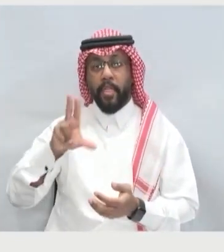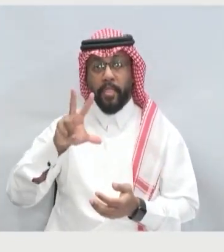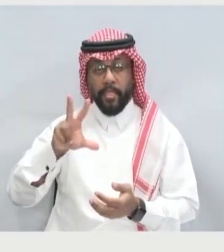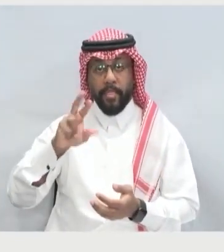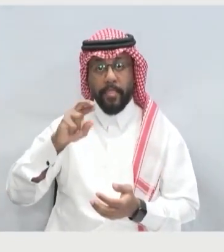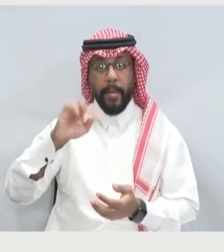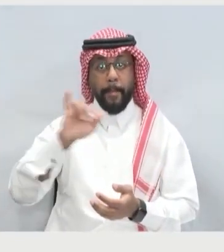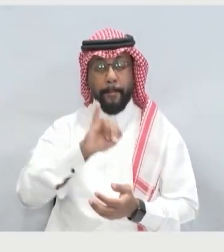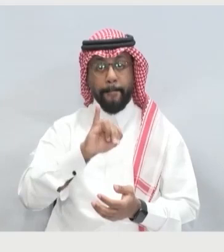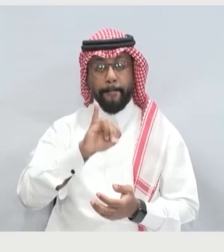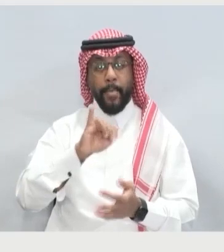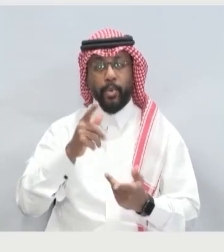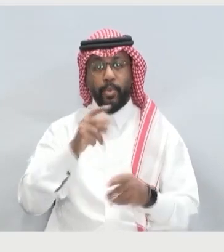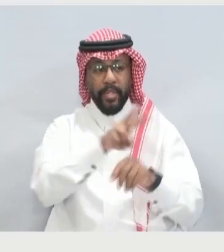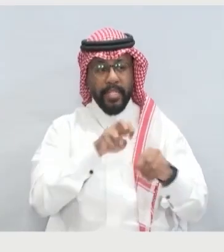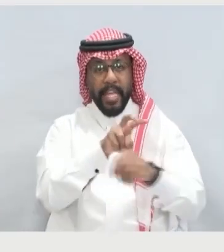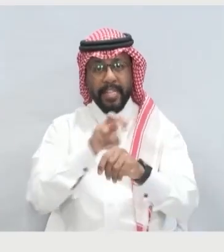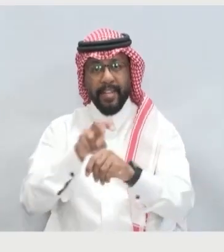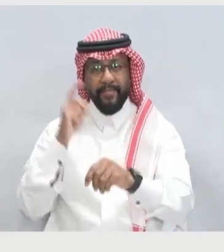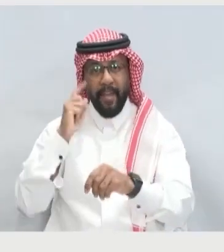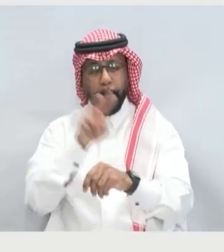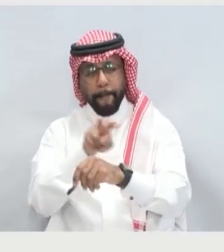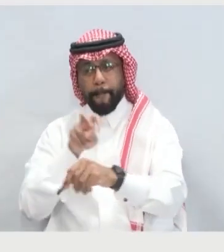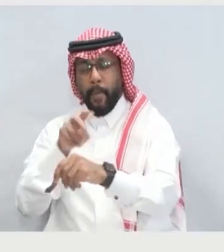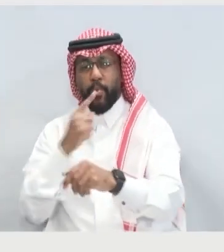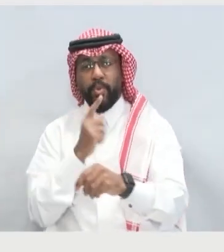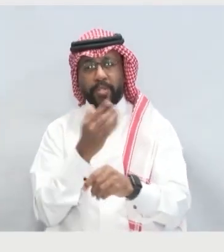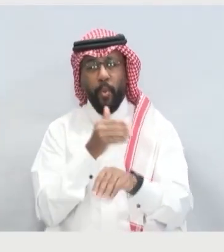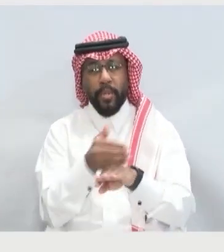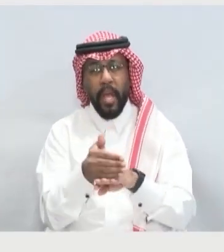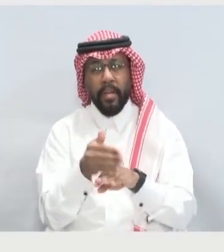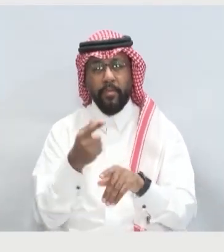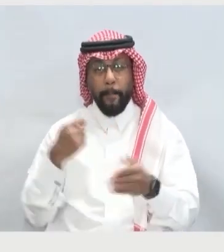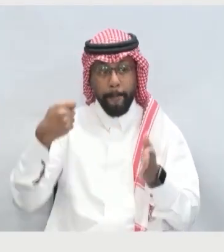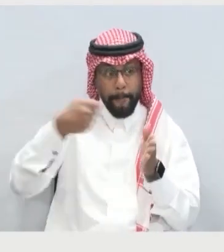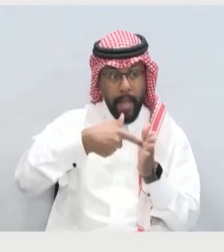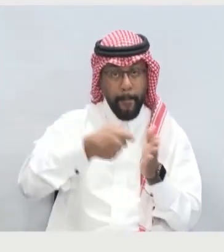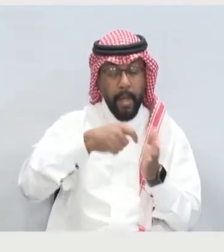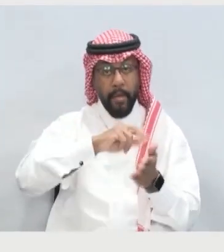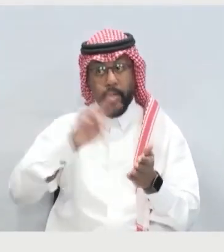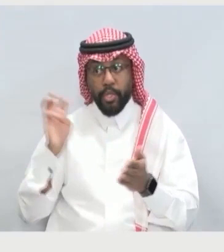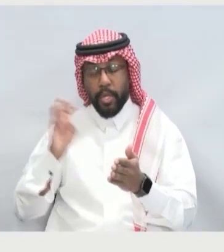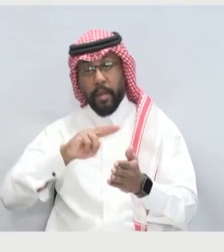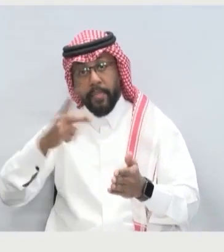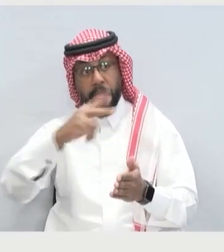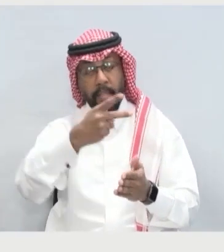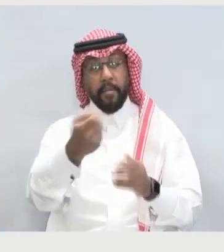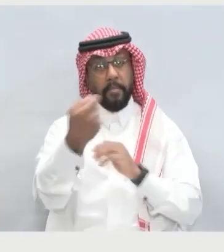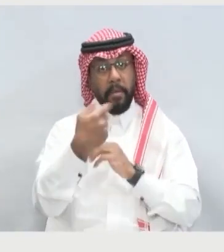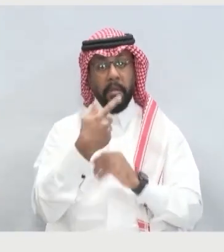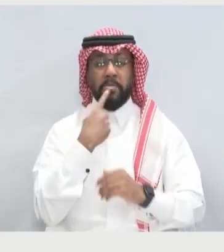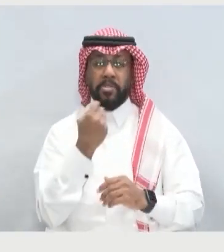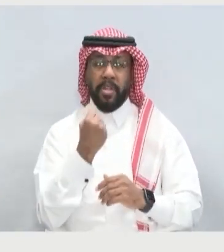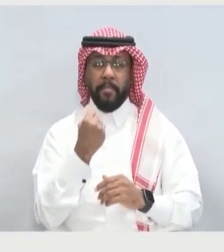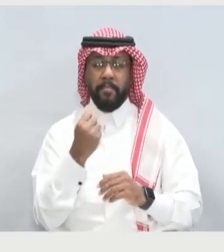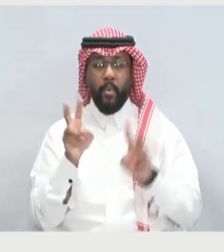الذمم الناشئ عن بيع تماني والتي لم يتم تحصيلها بعد قمنا ببيع منتجات لشركه اخرى لعملاء ولم يقوموا بالسداد